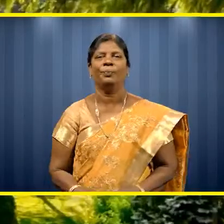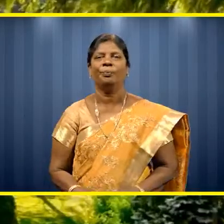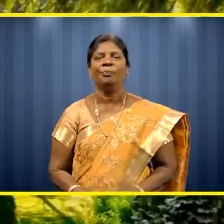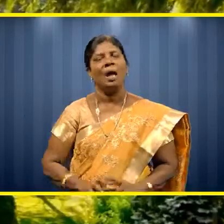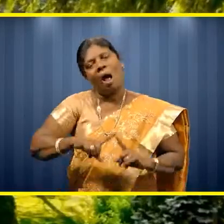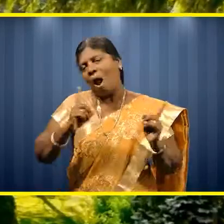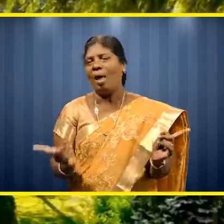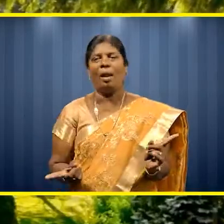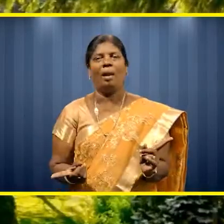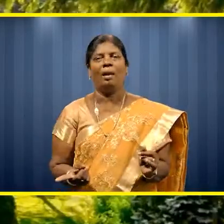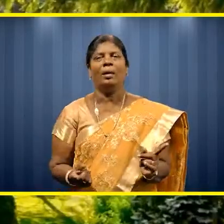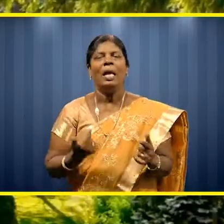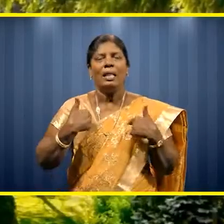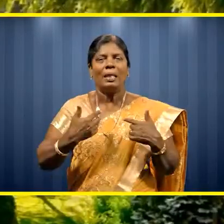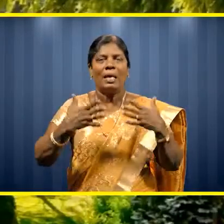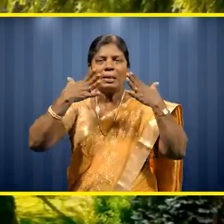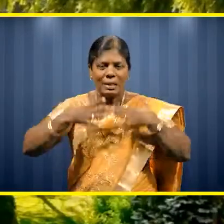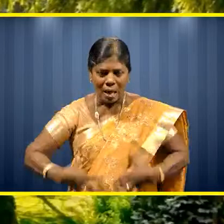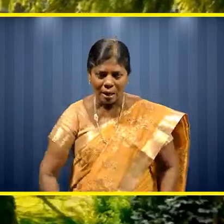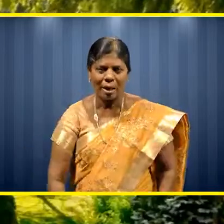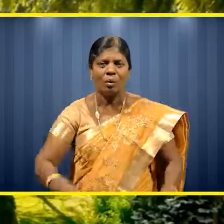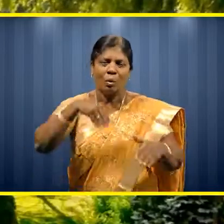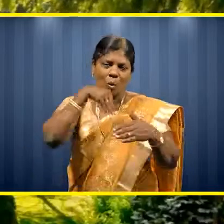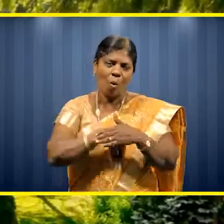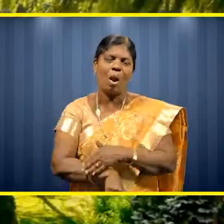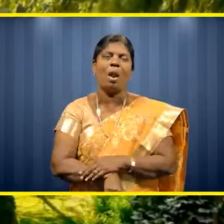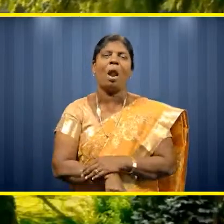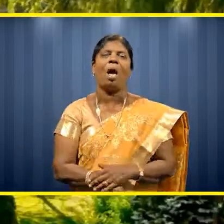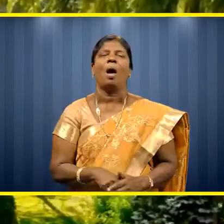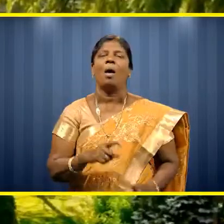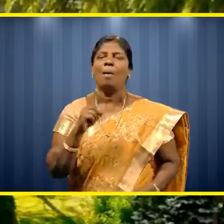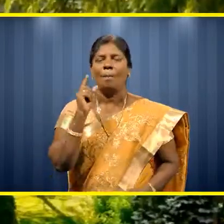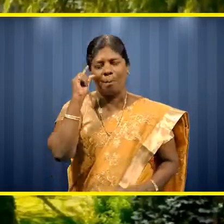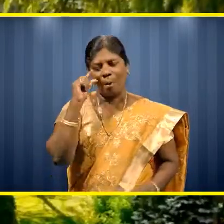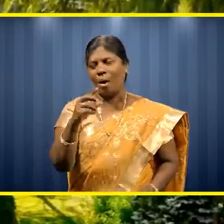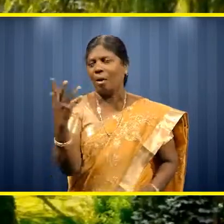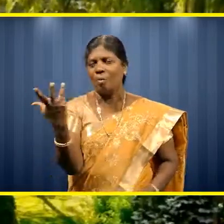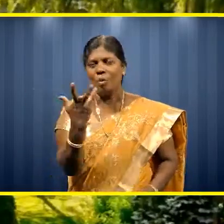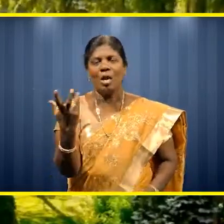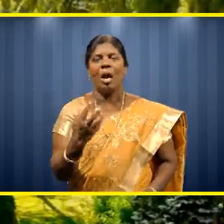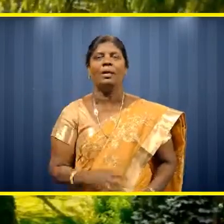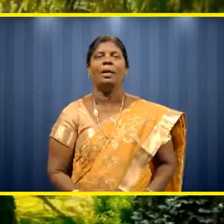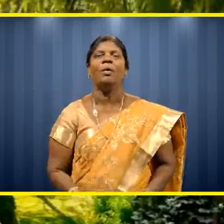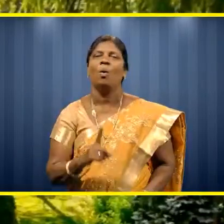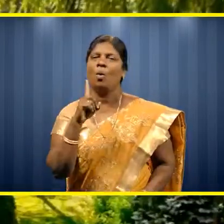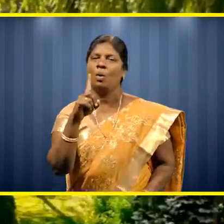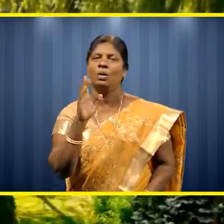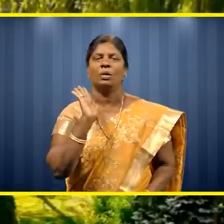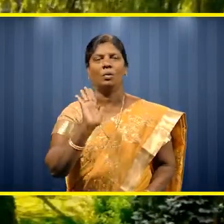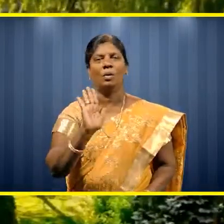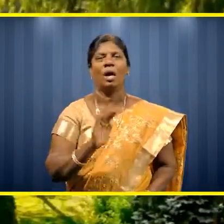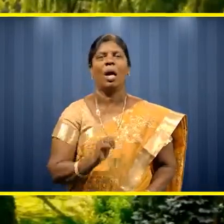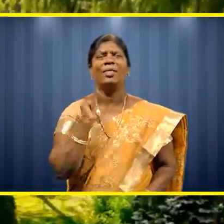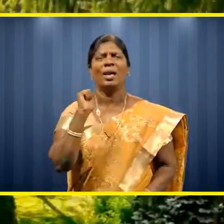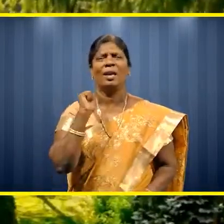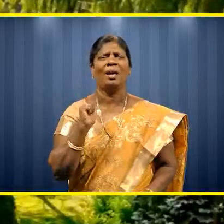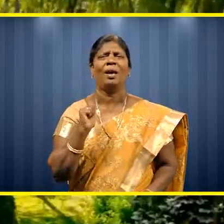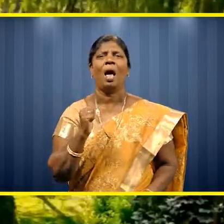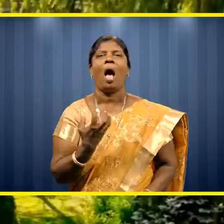தெரிகிறது, ஆனால் இந்த சரீரத்துக்குள் நம்மால் பார்க்க முடியாத ஒன்று இருக்கிறது. அது